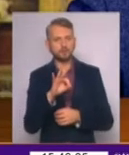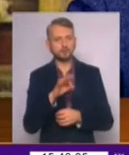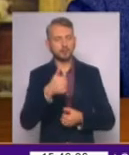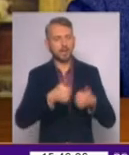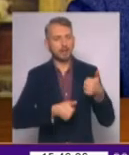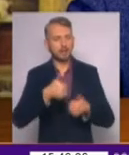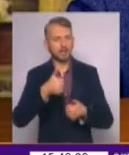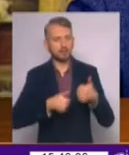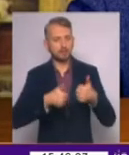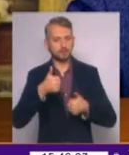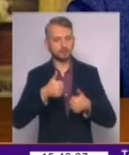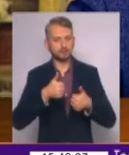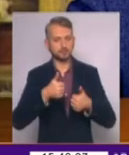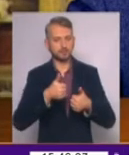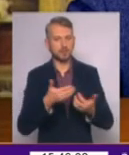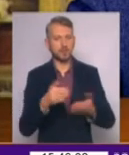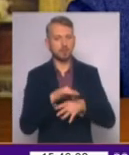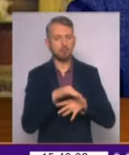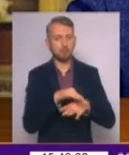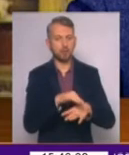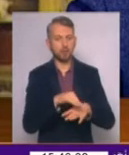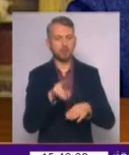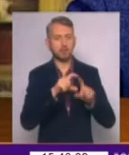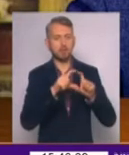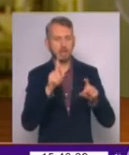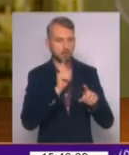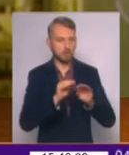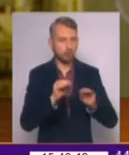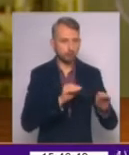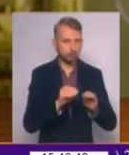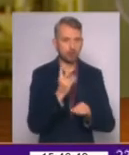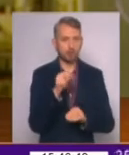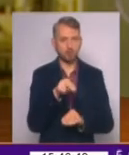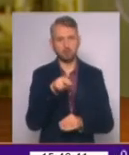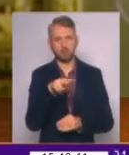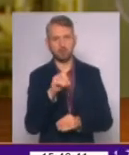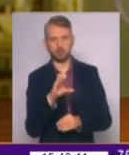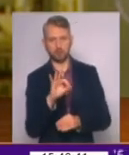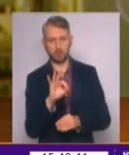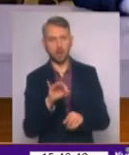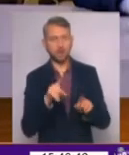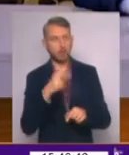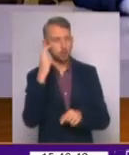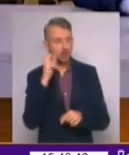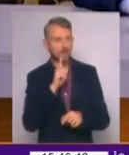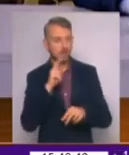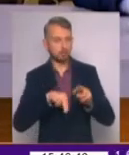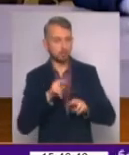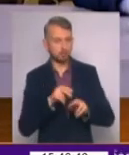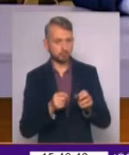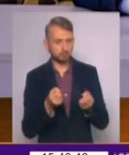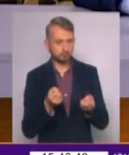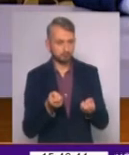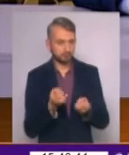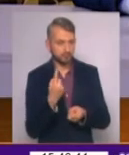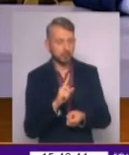тендерів, які проводить департамент благоустрою і КП «Плеса», а також «Київзеленбуд». Виявляється, що